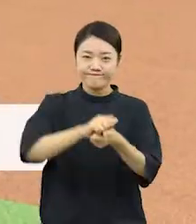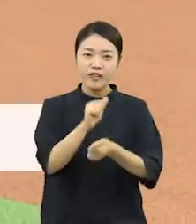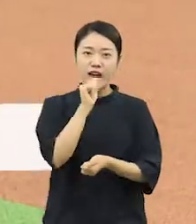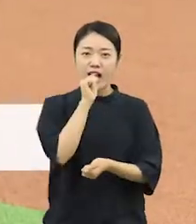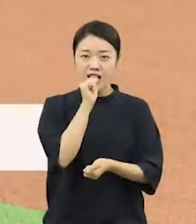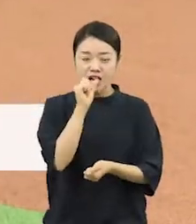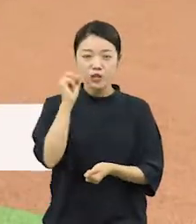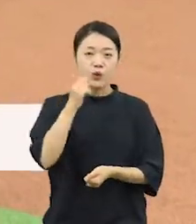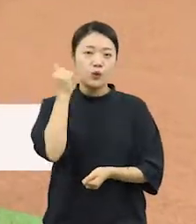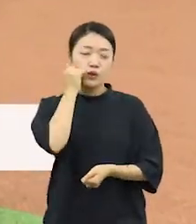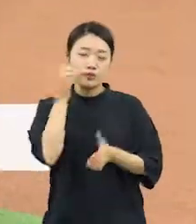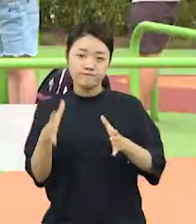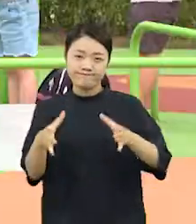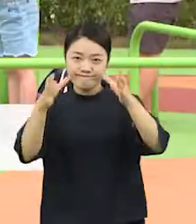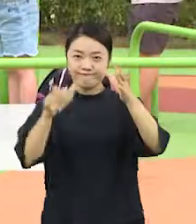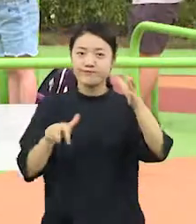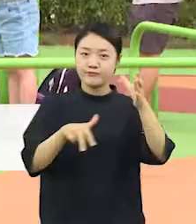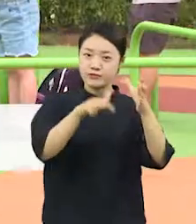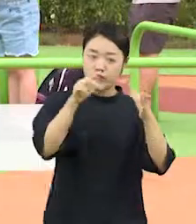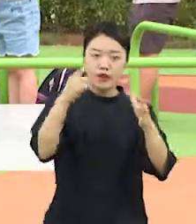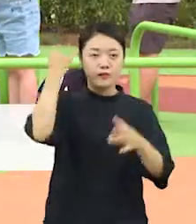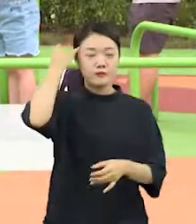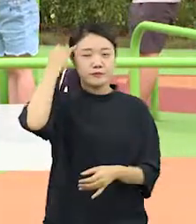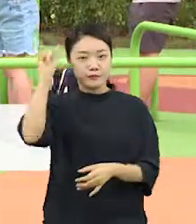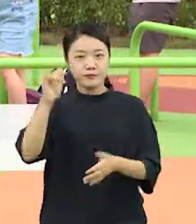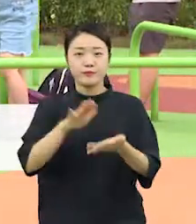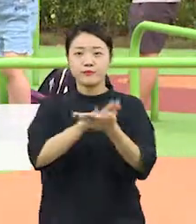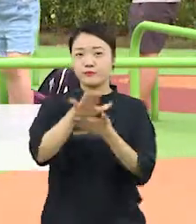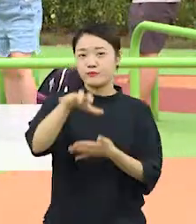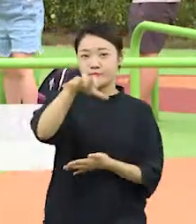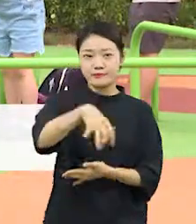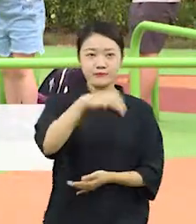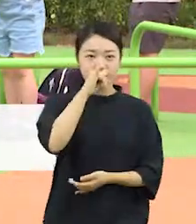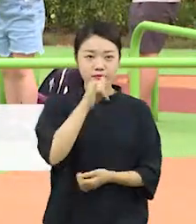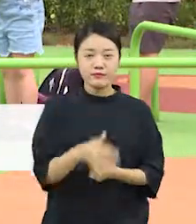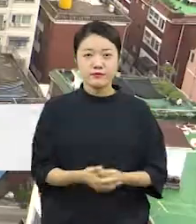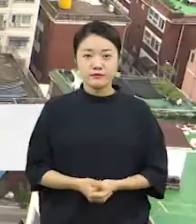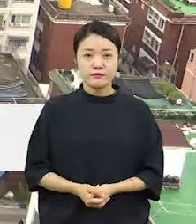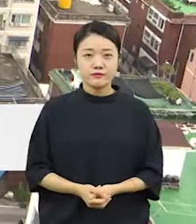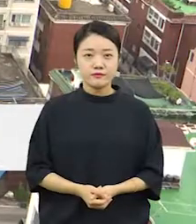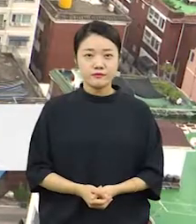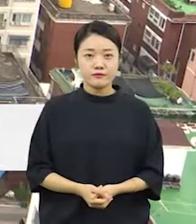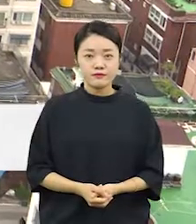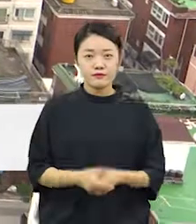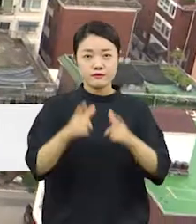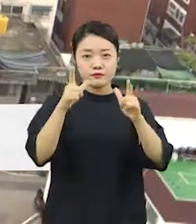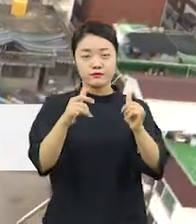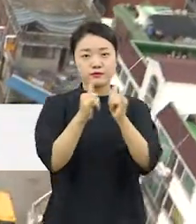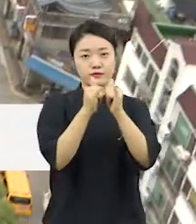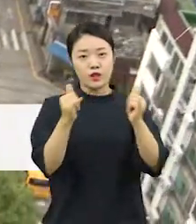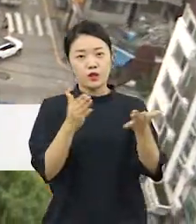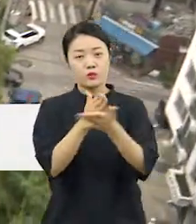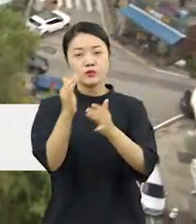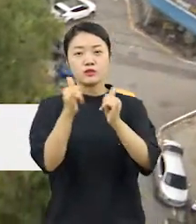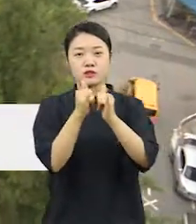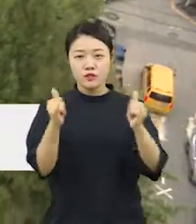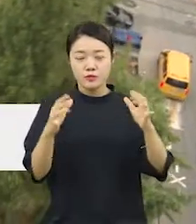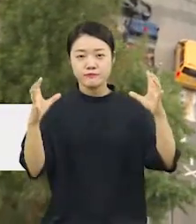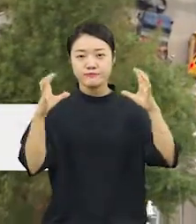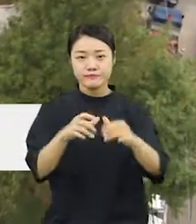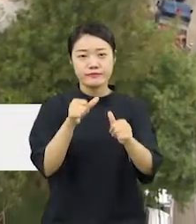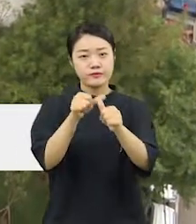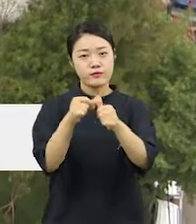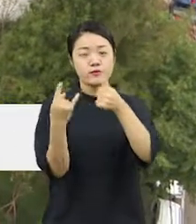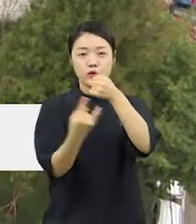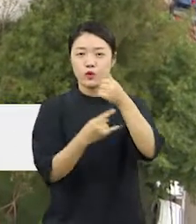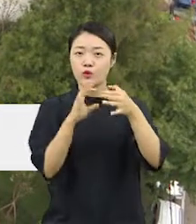캔, 과자 봉지 오르기 등 창작 놀이 시설물로 구성되어 있습니다. 지역 주민과 전문가로 구성된